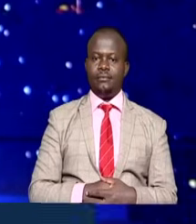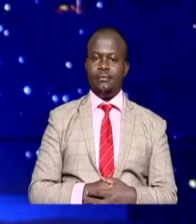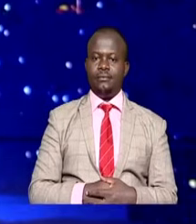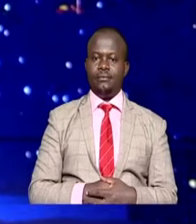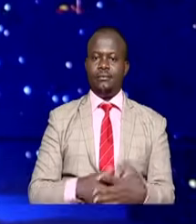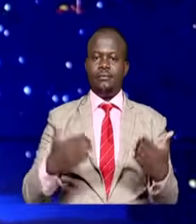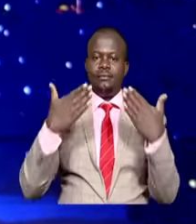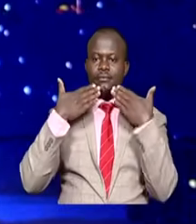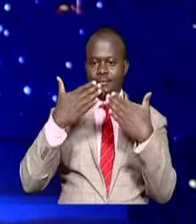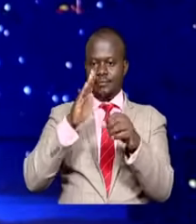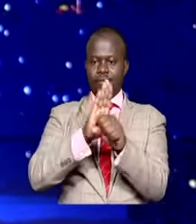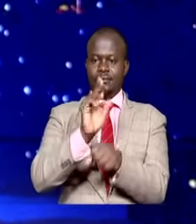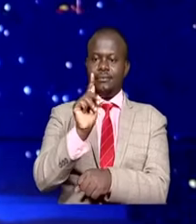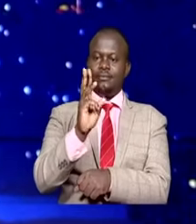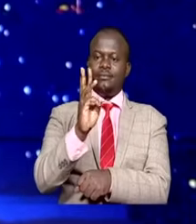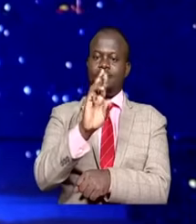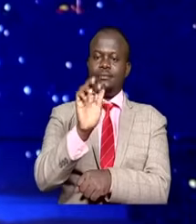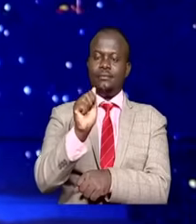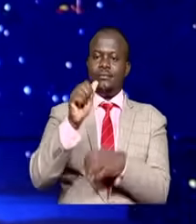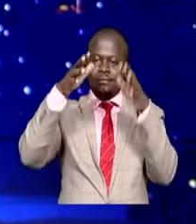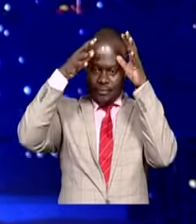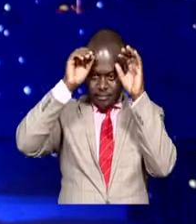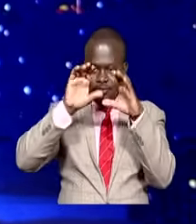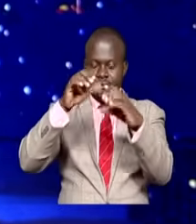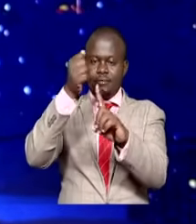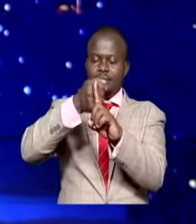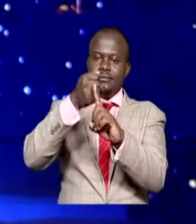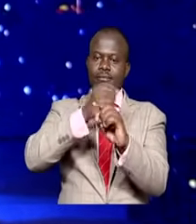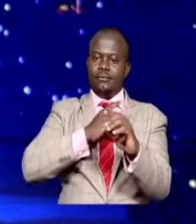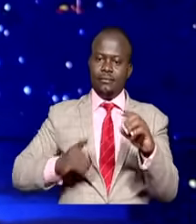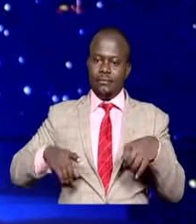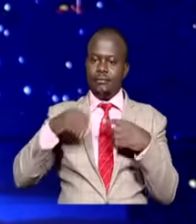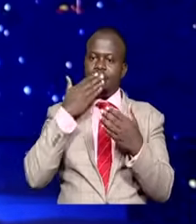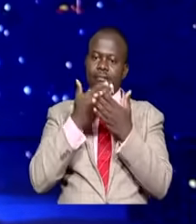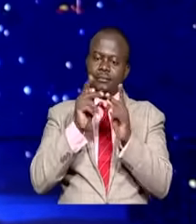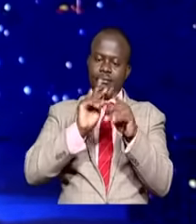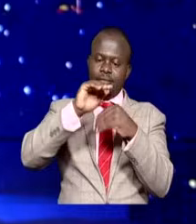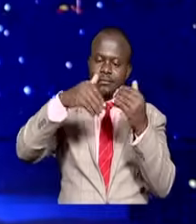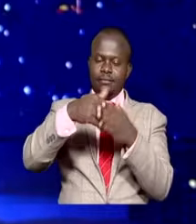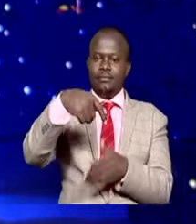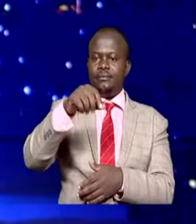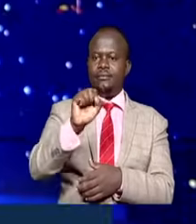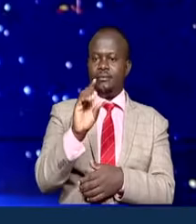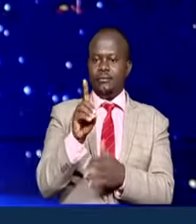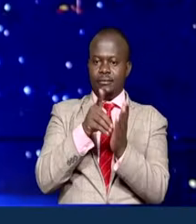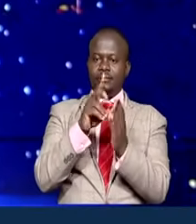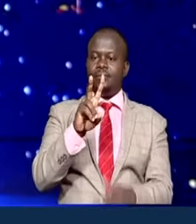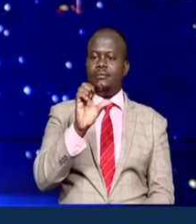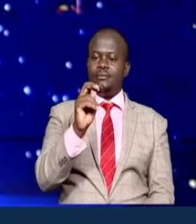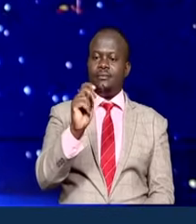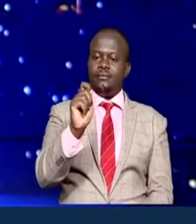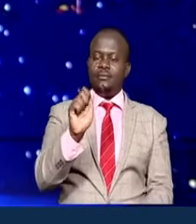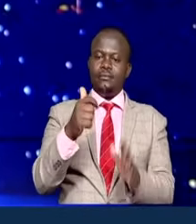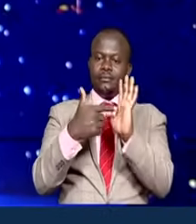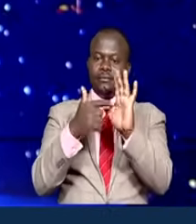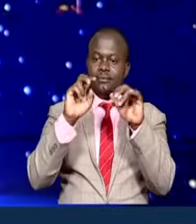Urakoze cyane Kwizera John Patrick. Perezida w'ishyaka riharanira demokarasi n'imibereho myiza y'abaturage PSD Dr. Vincent Biruta